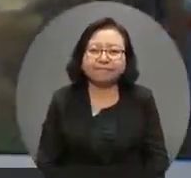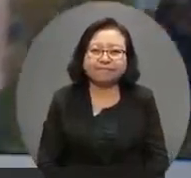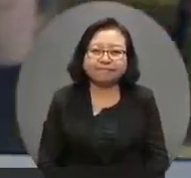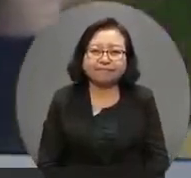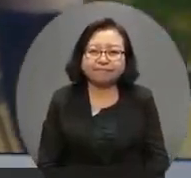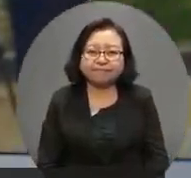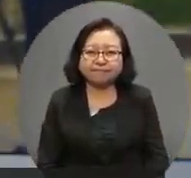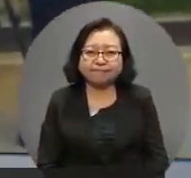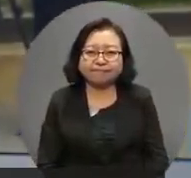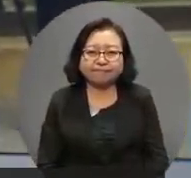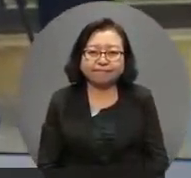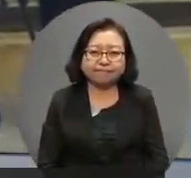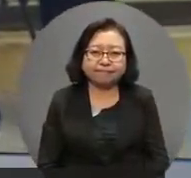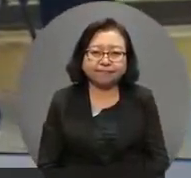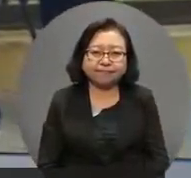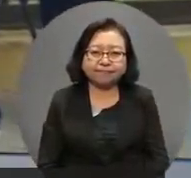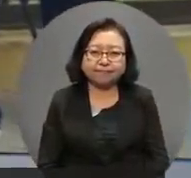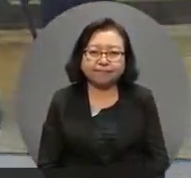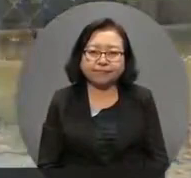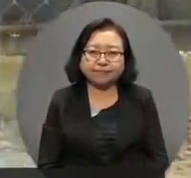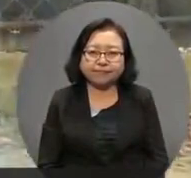보도합니다.